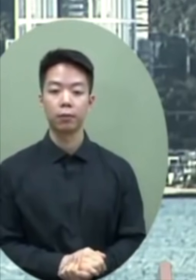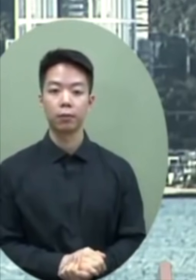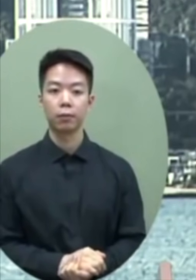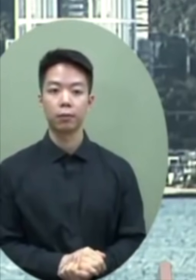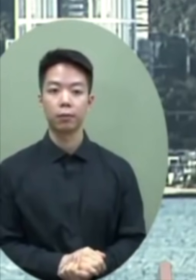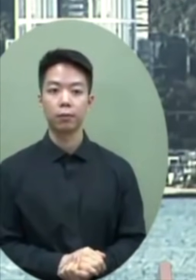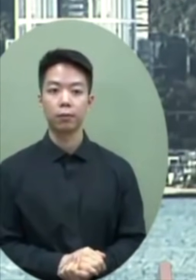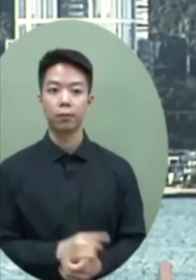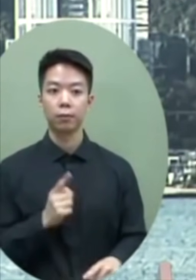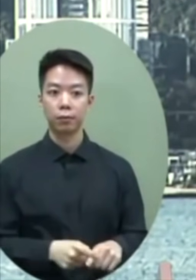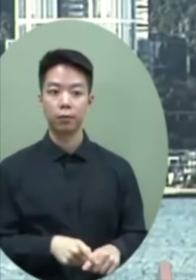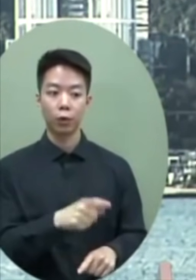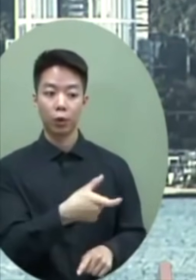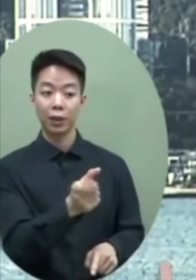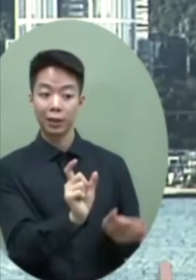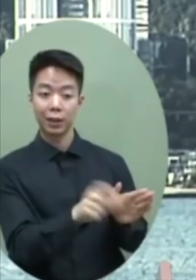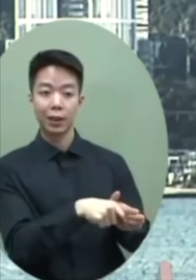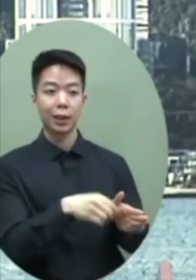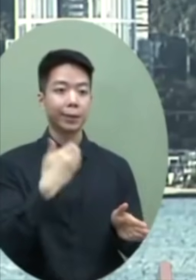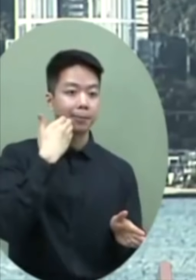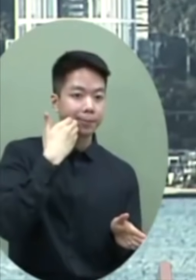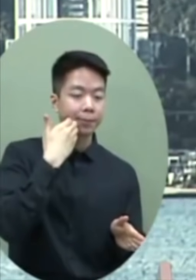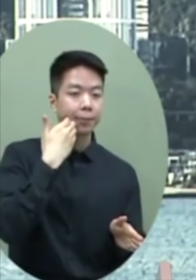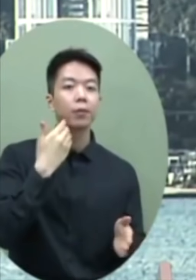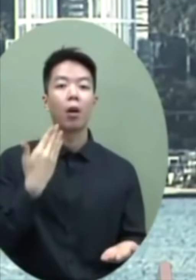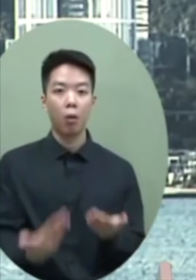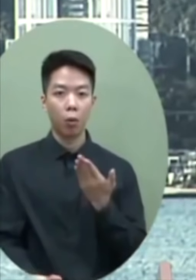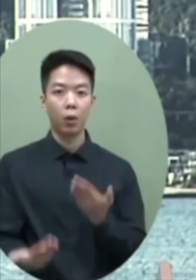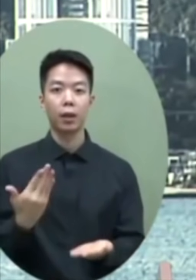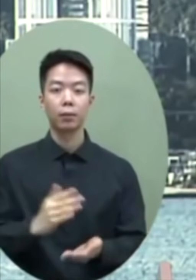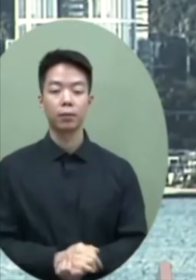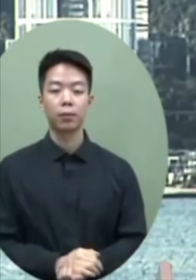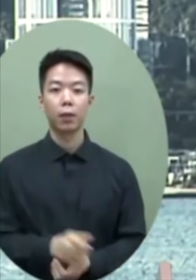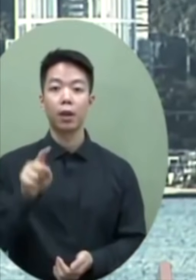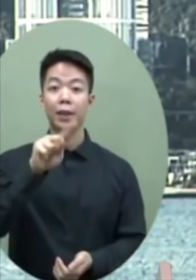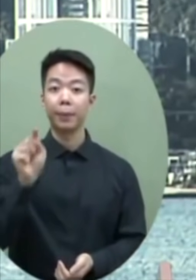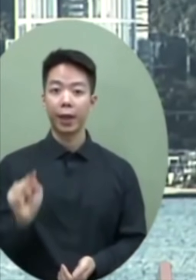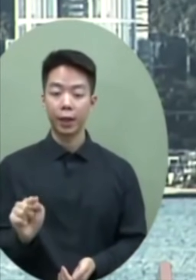可能凍結他資產這方面的措施的。因為